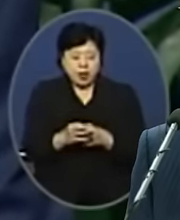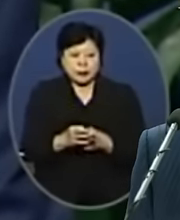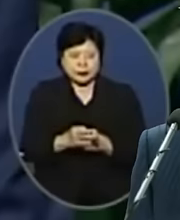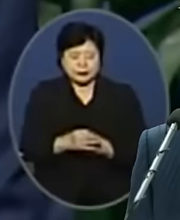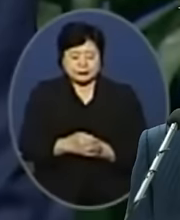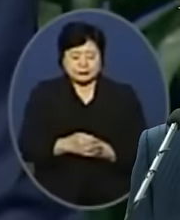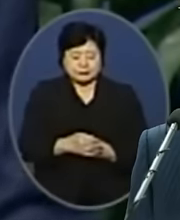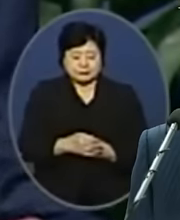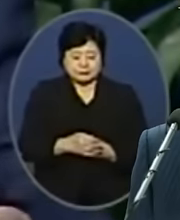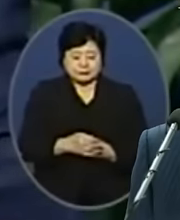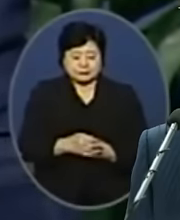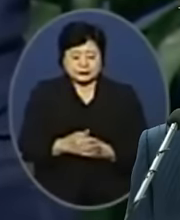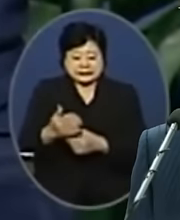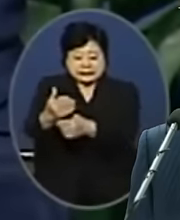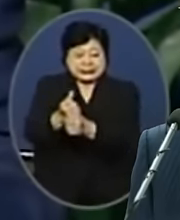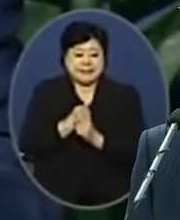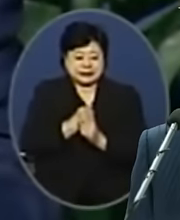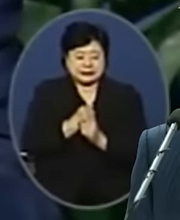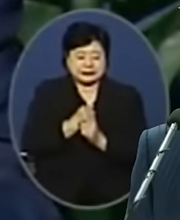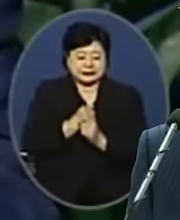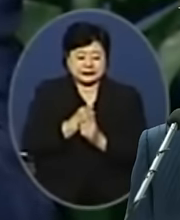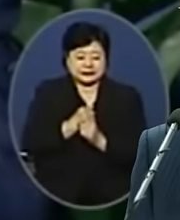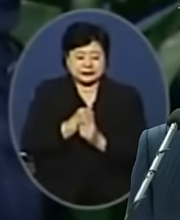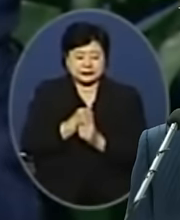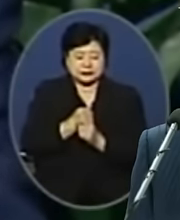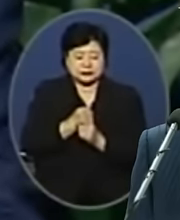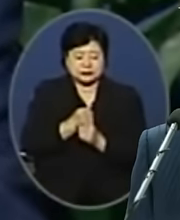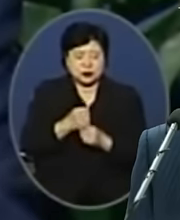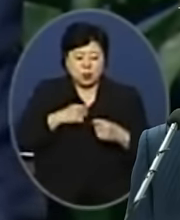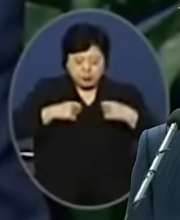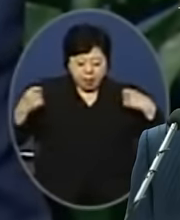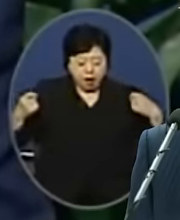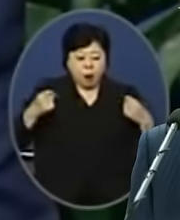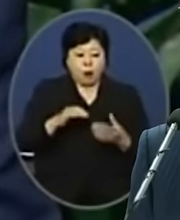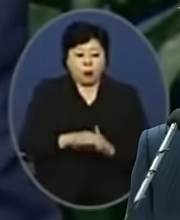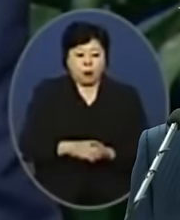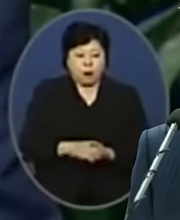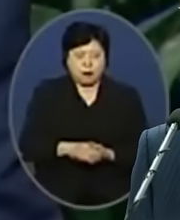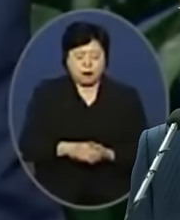마중하러 나오는 것처럼 나오자 확 달라들어가셔서 그를 붙잡고 옷을 다 벗기고